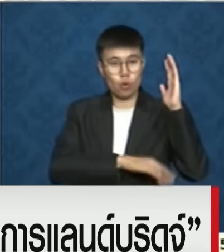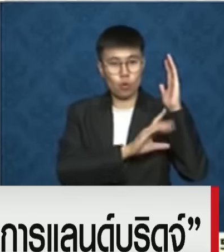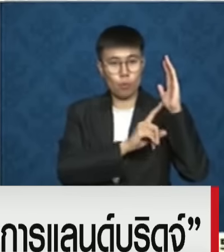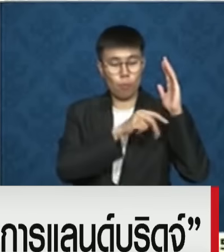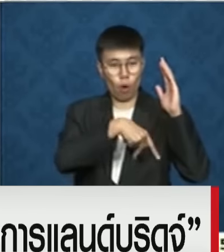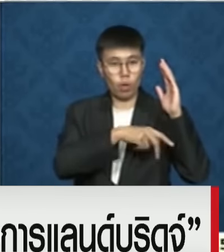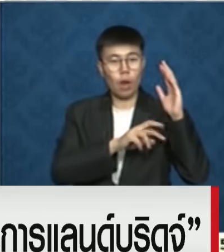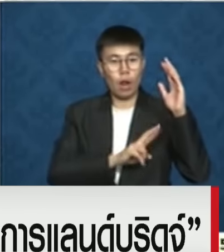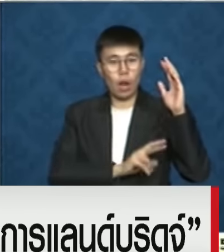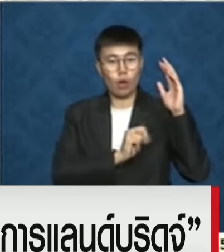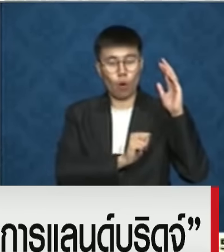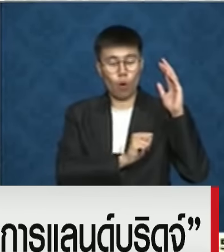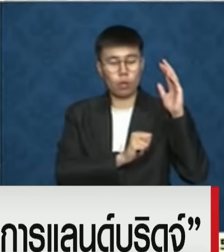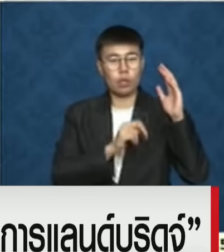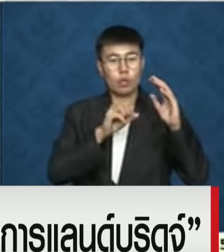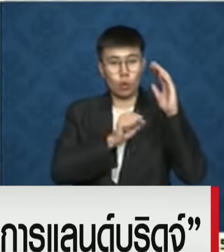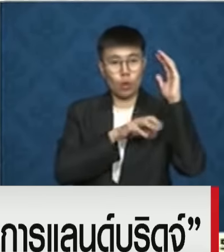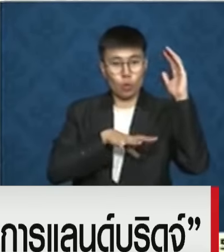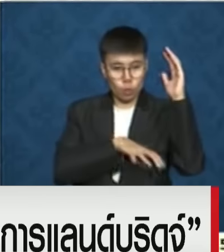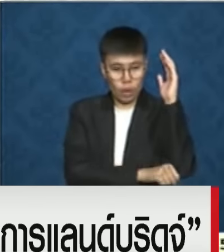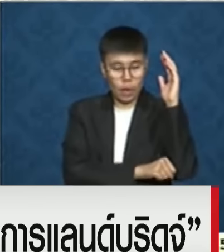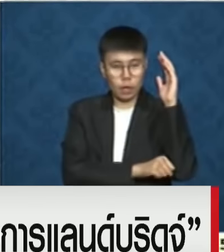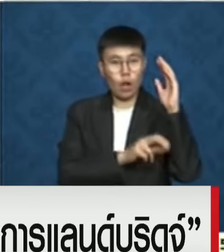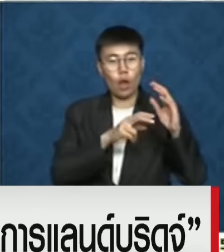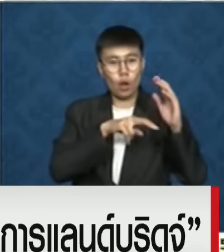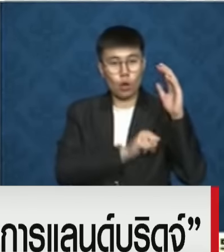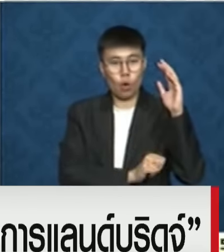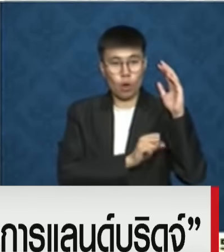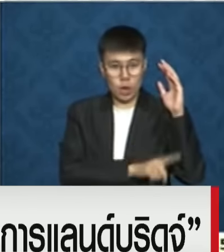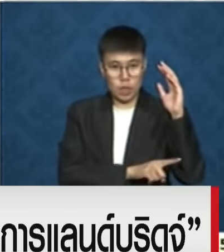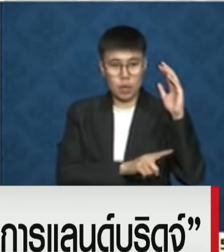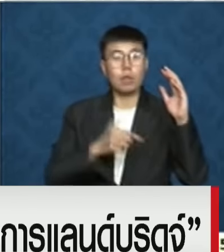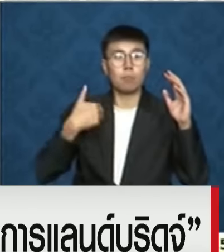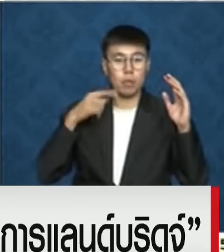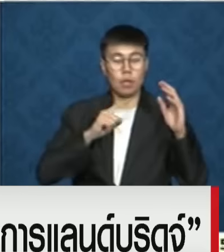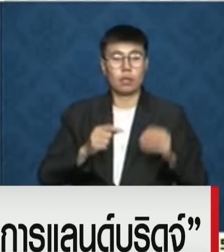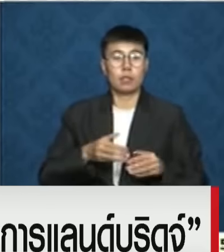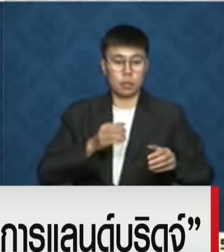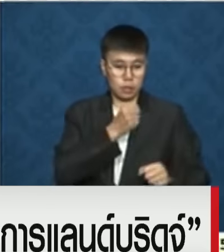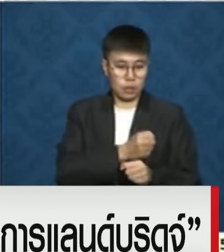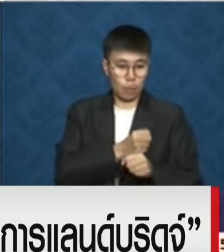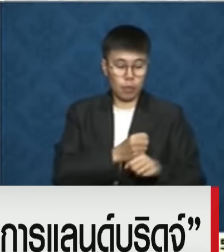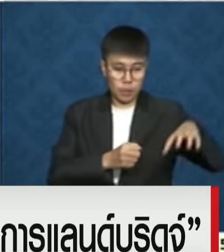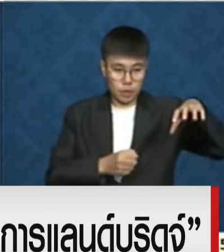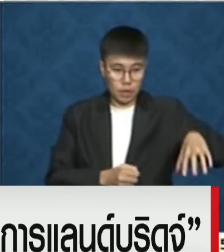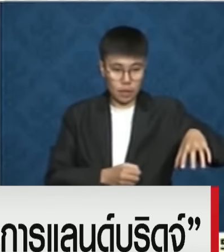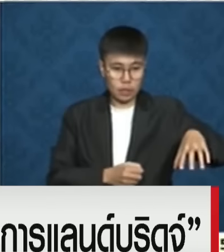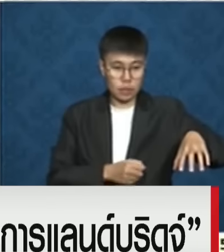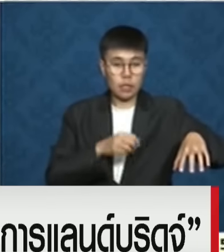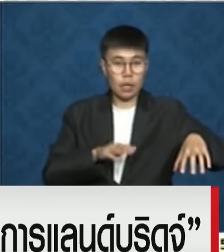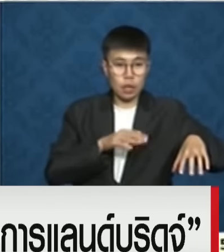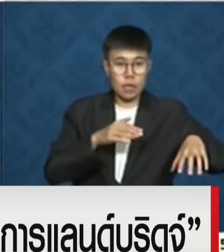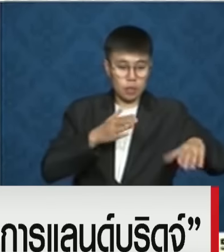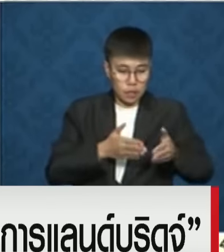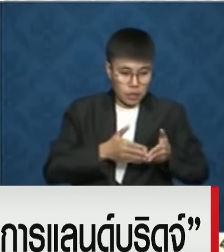ชี้แจงกระทู้ถามของสสศรดาก็คือนายกรัฐมนตรีท่านไปโรดโชว์โครงการแลน์ Bridgeมีผลตอบ